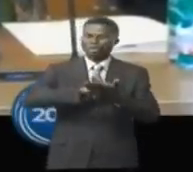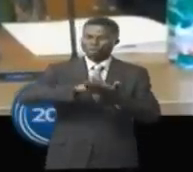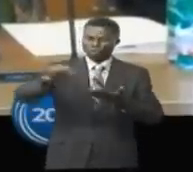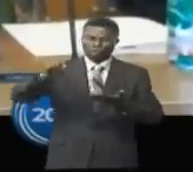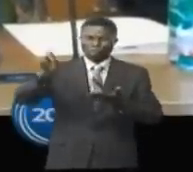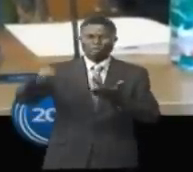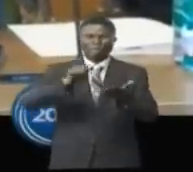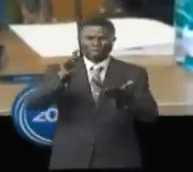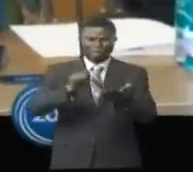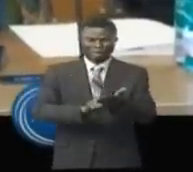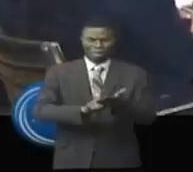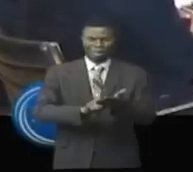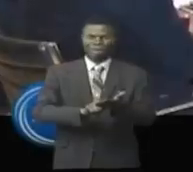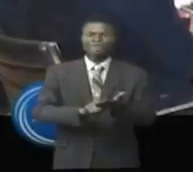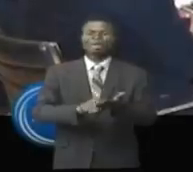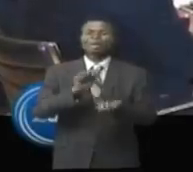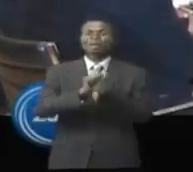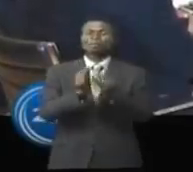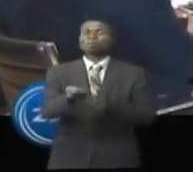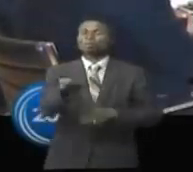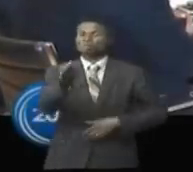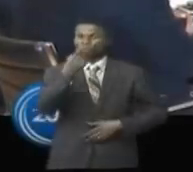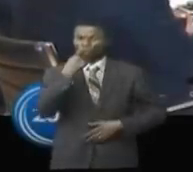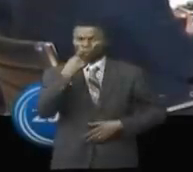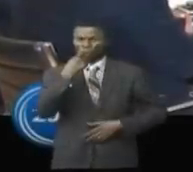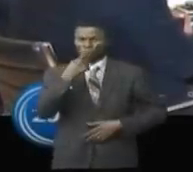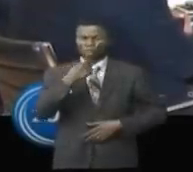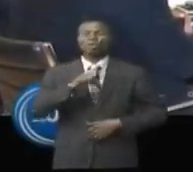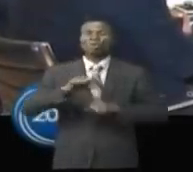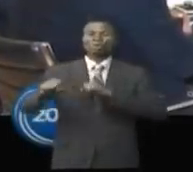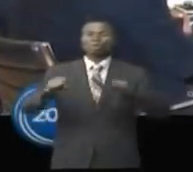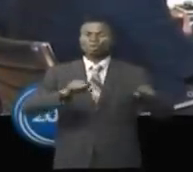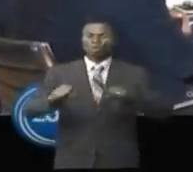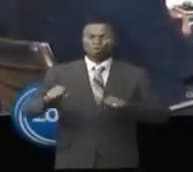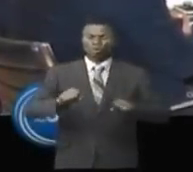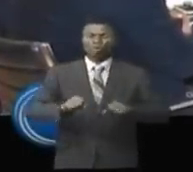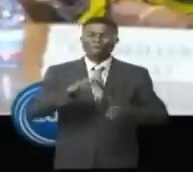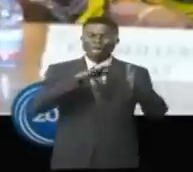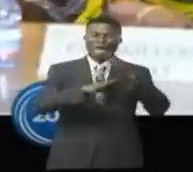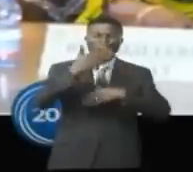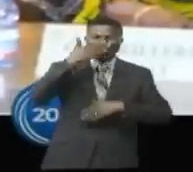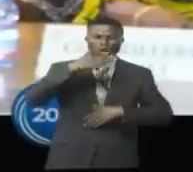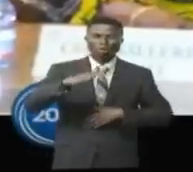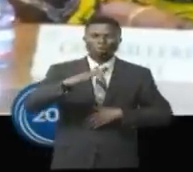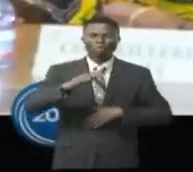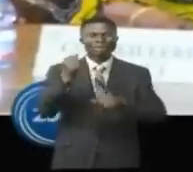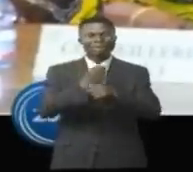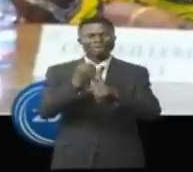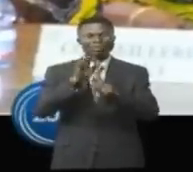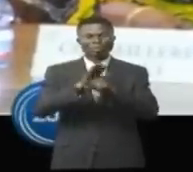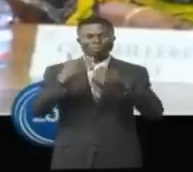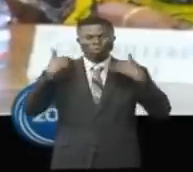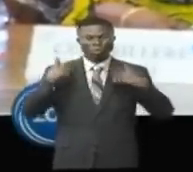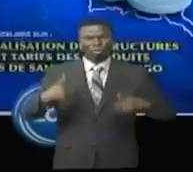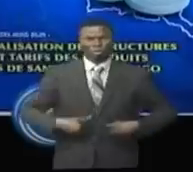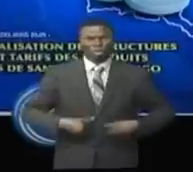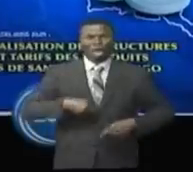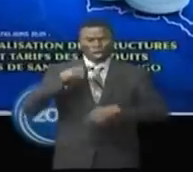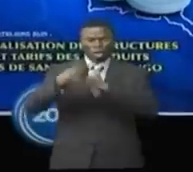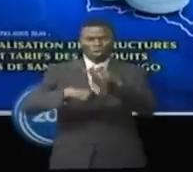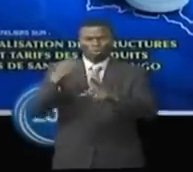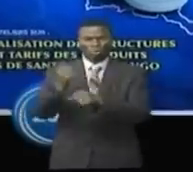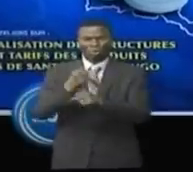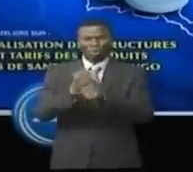taxes et tarifs sur les médicaments, consultations, hospitalisations et autres services de santé. Au cours du lancement des